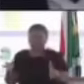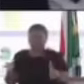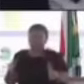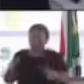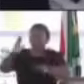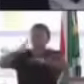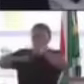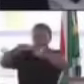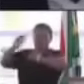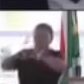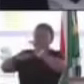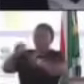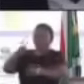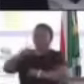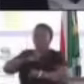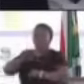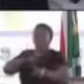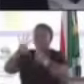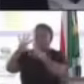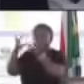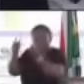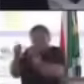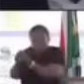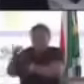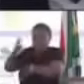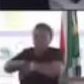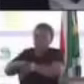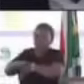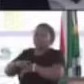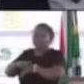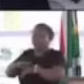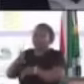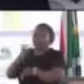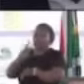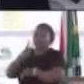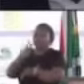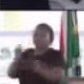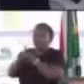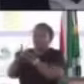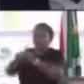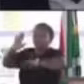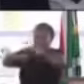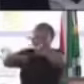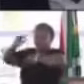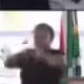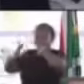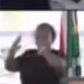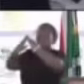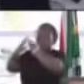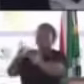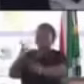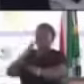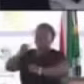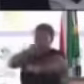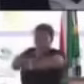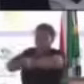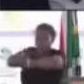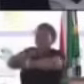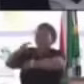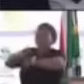nokwakha ngoba konke lokhu kudinga amanzi. Muzokwakha indlu uyawadinga amanzi. Muzopheka uyawadinga